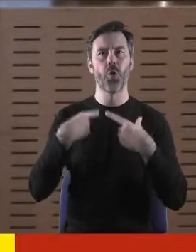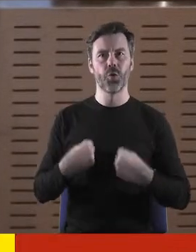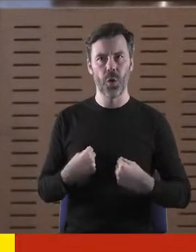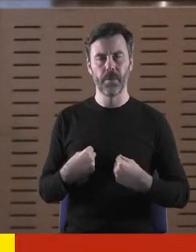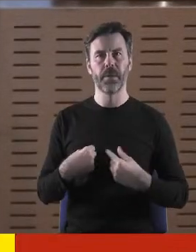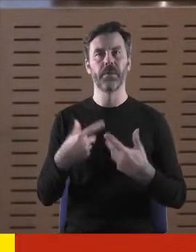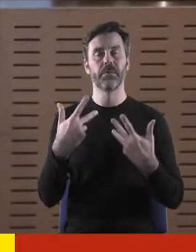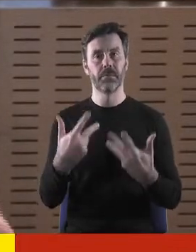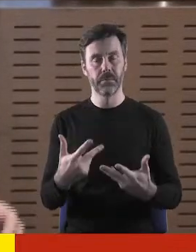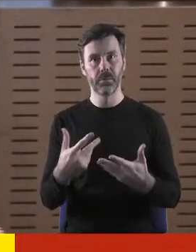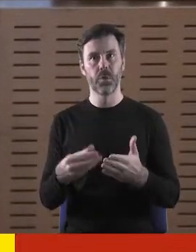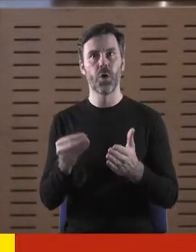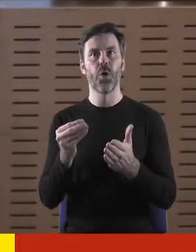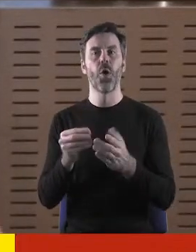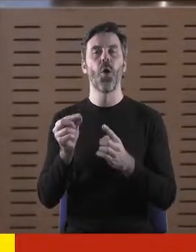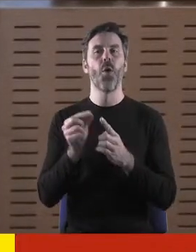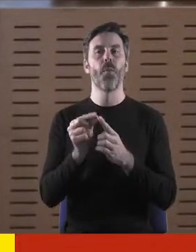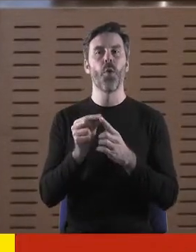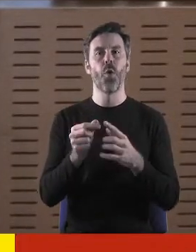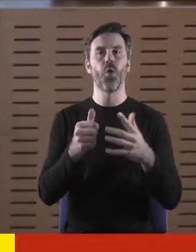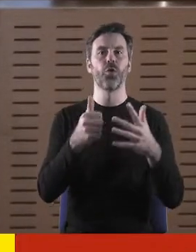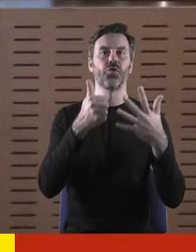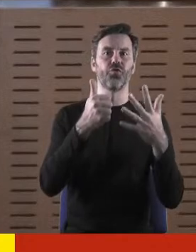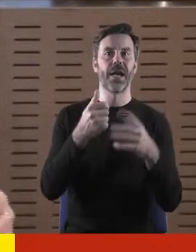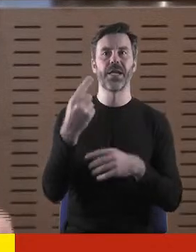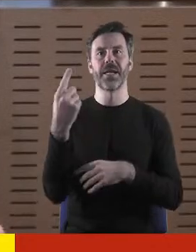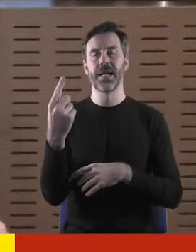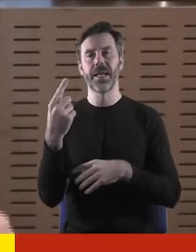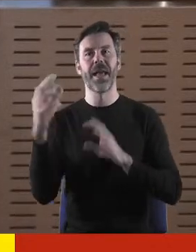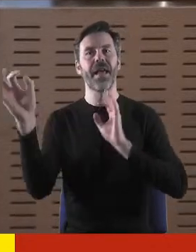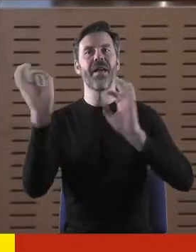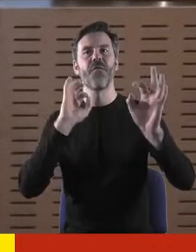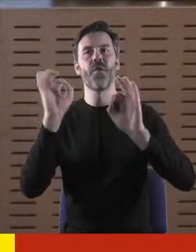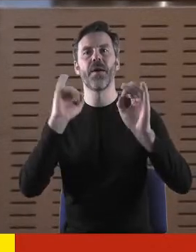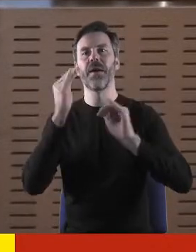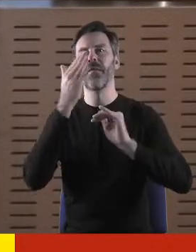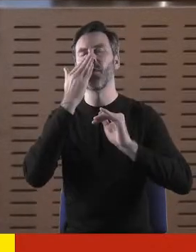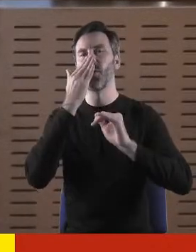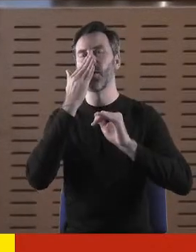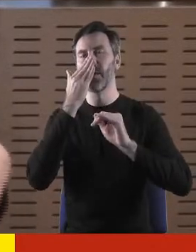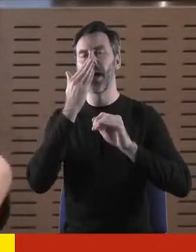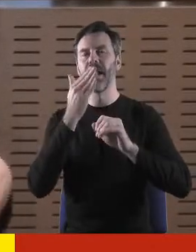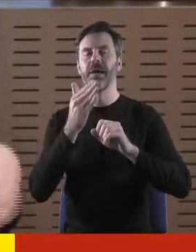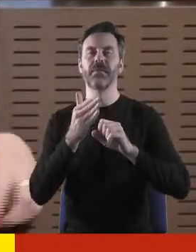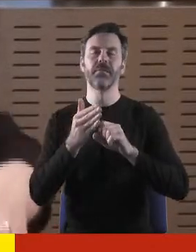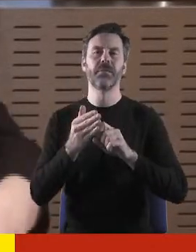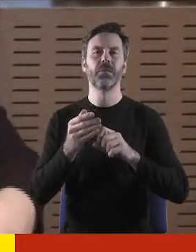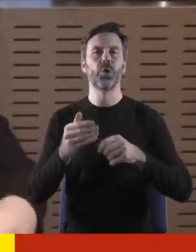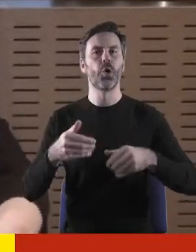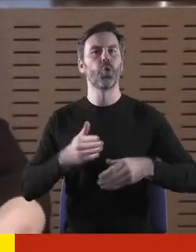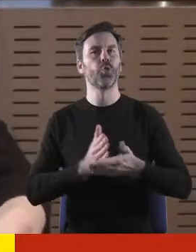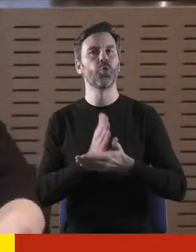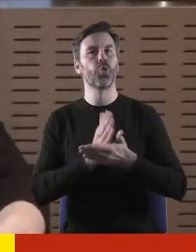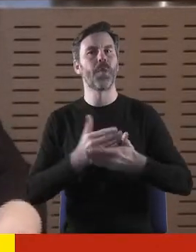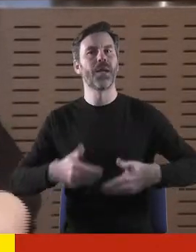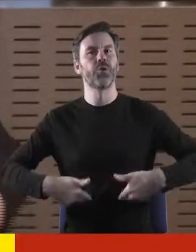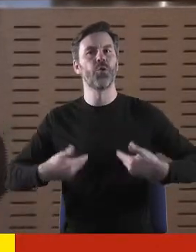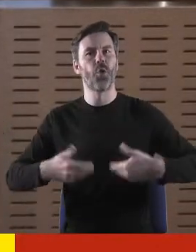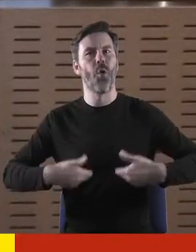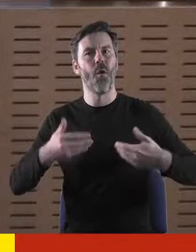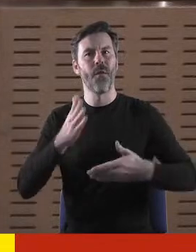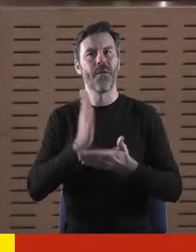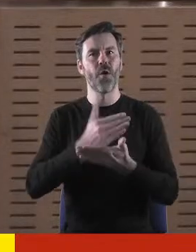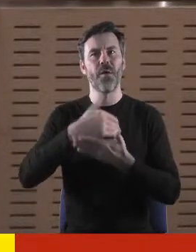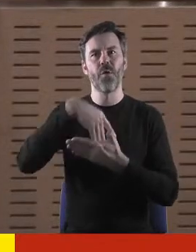w punkcie 6.1 będziemy mieć i aktualną informację o stanie służb ochrony zdrowia w związku z COVID-19 w województwie